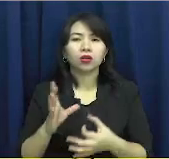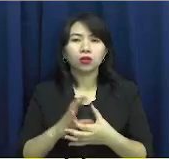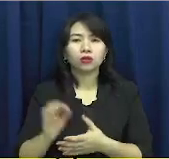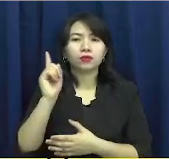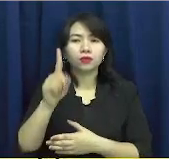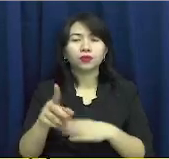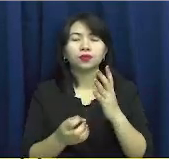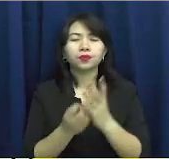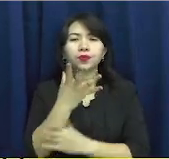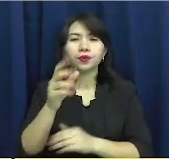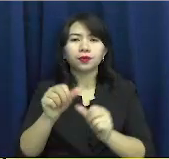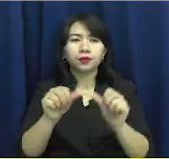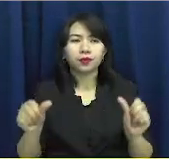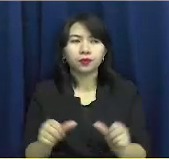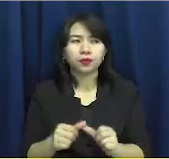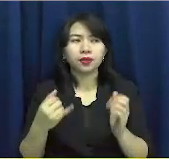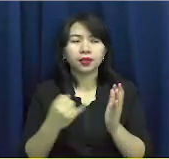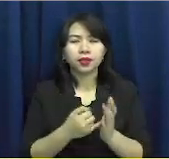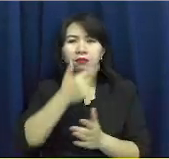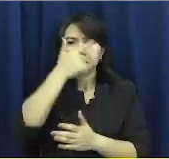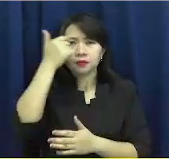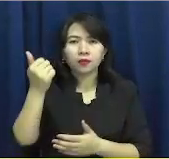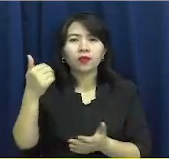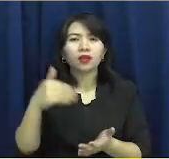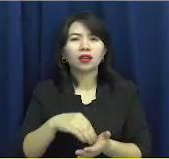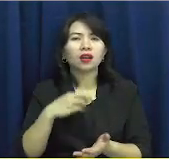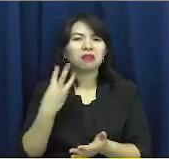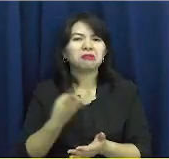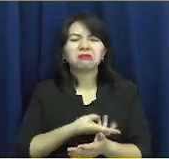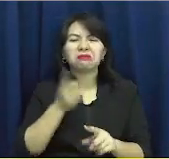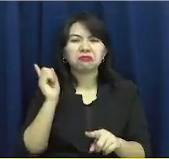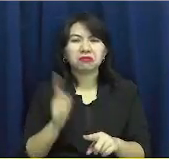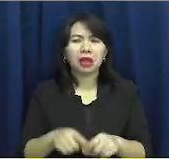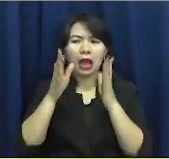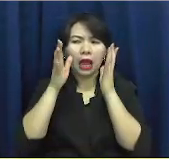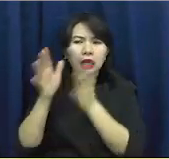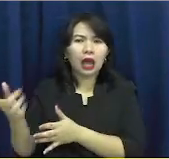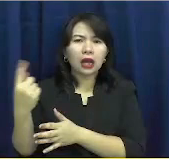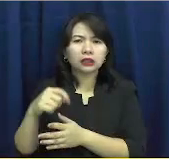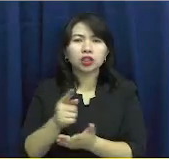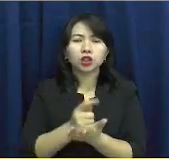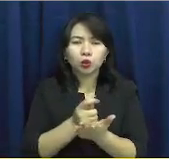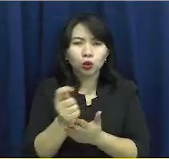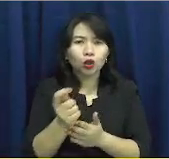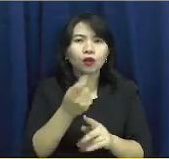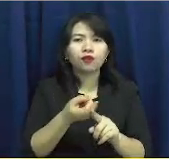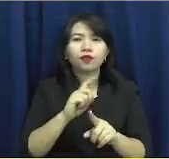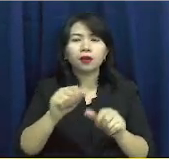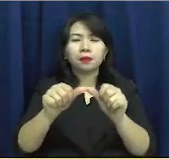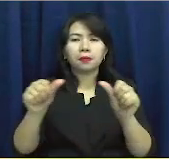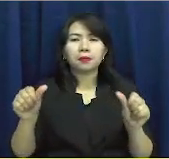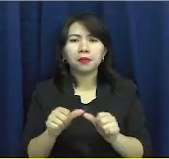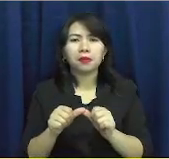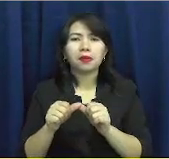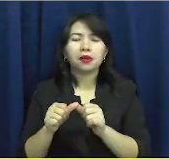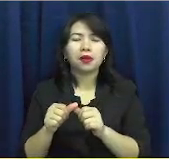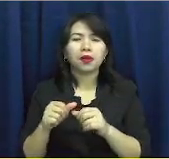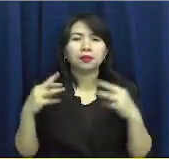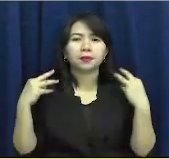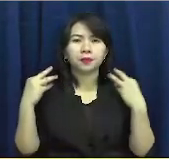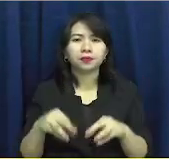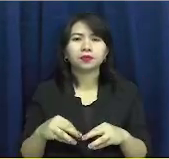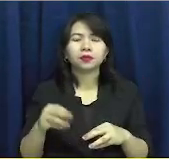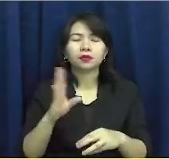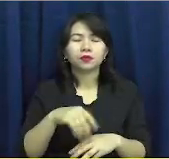isang area, it's because somehow we cannot deny the truth na meron from the area members, which is also